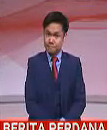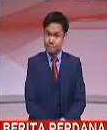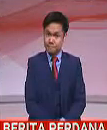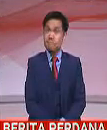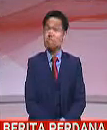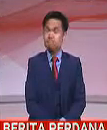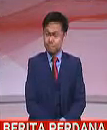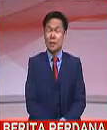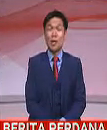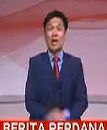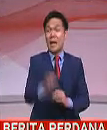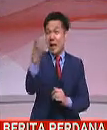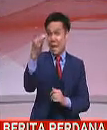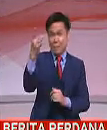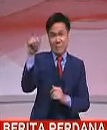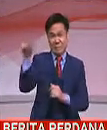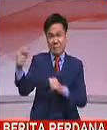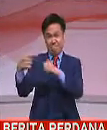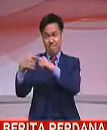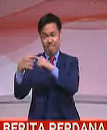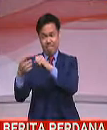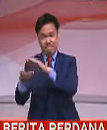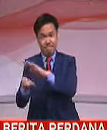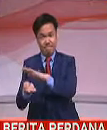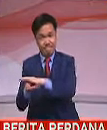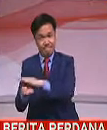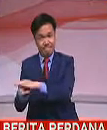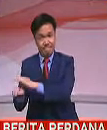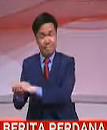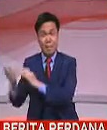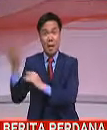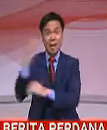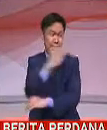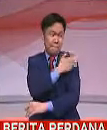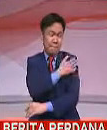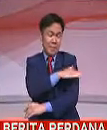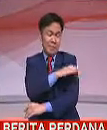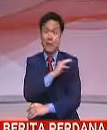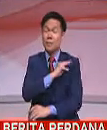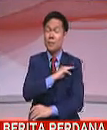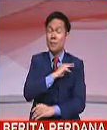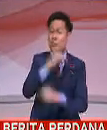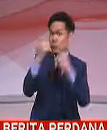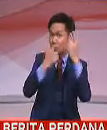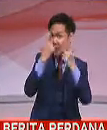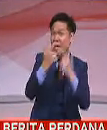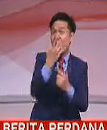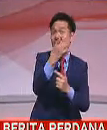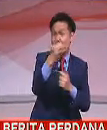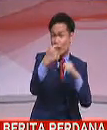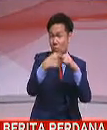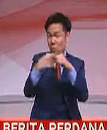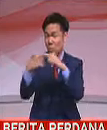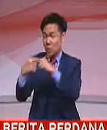Selepas menghadapi 18 tuduhan rasuah, bekas Setiausaha Sulit Kanan, bekas Menteri Pelancongan Seni dan Budaya yang sebelum ini berdepan 18